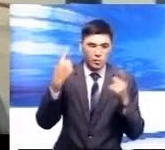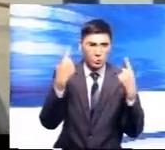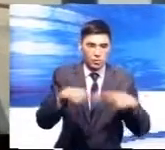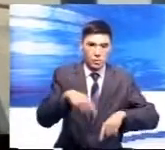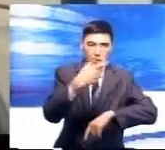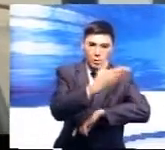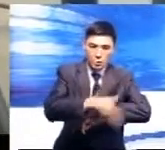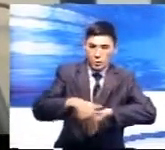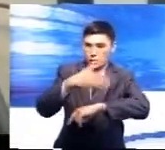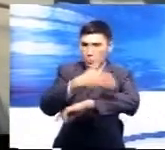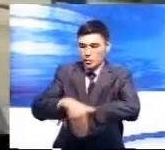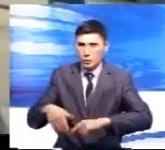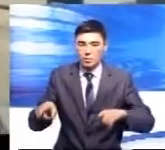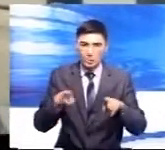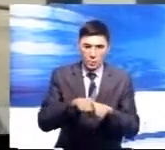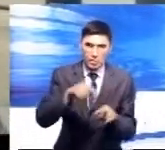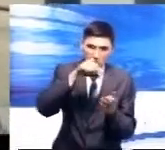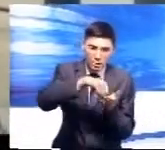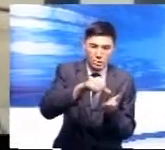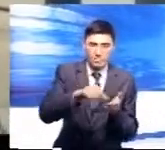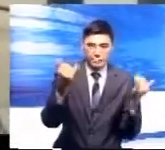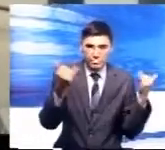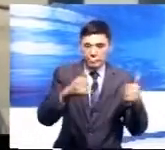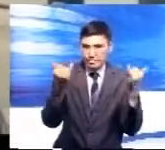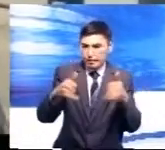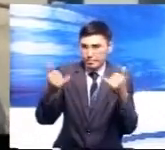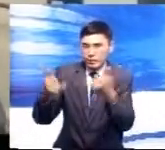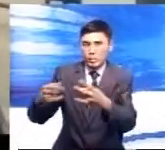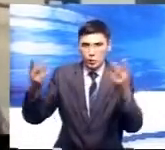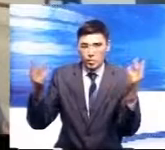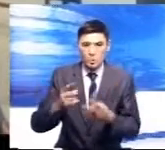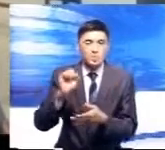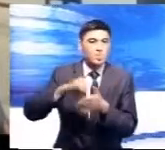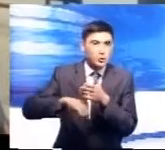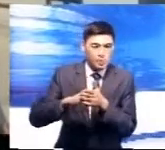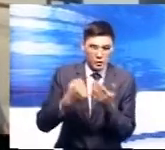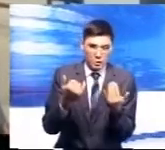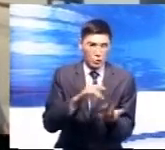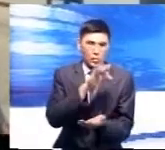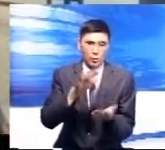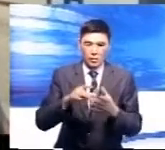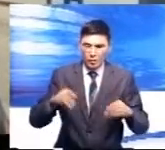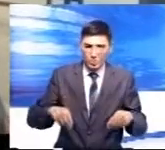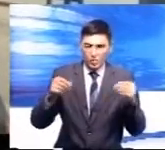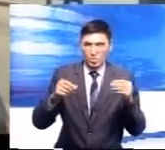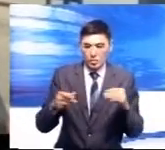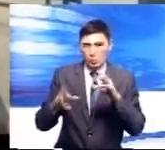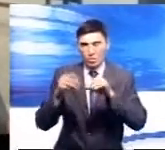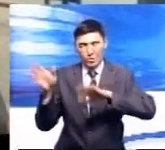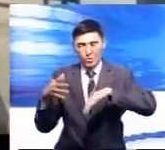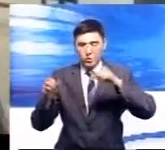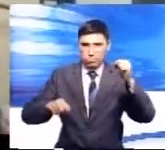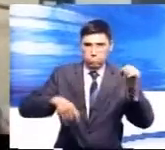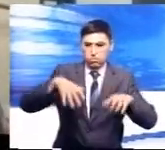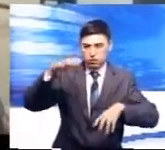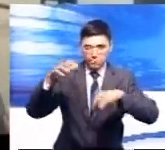улицы асфальтировали, потому что у нас город песчаный, и поэтому вот эти пыли, пыльные бури, а